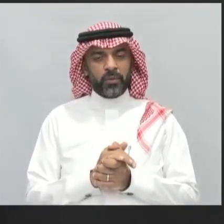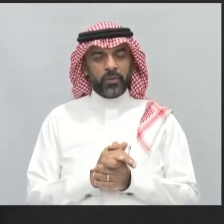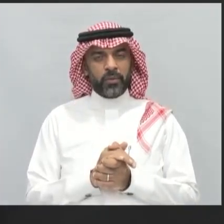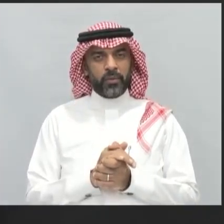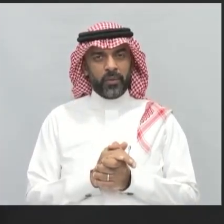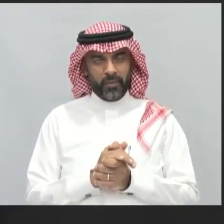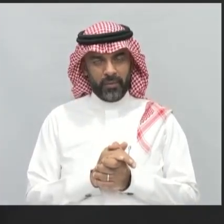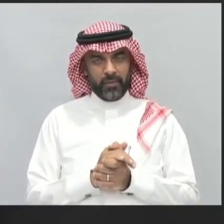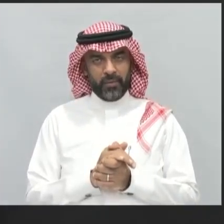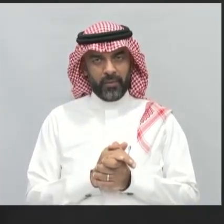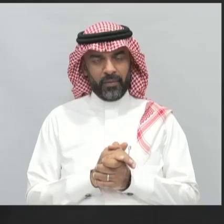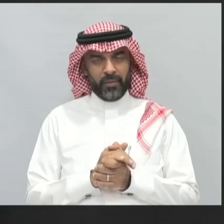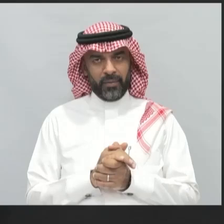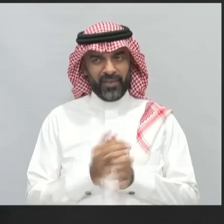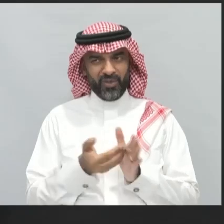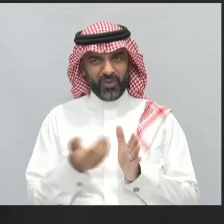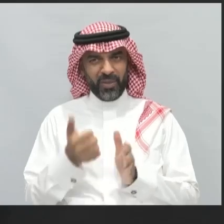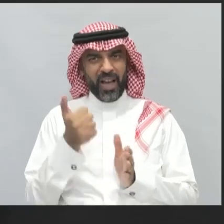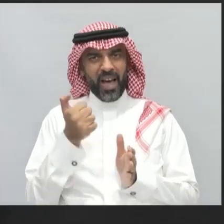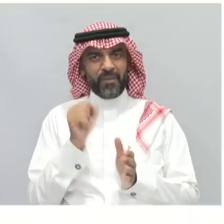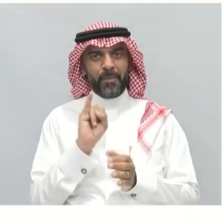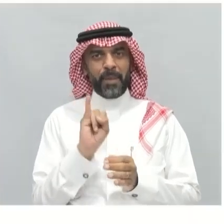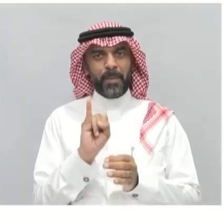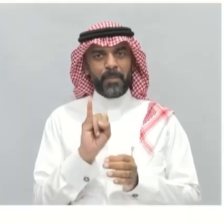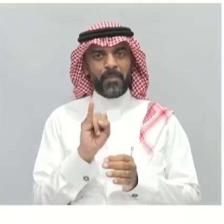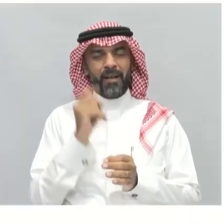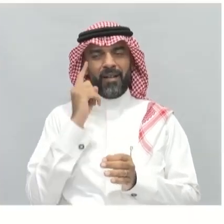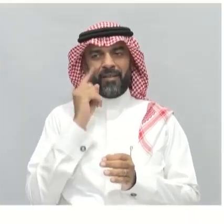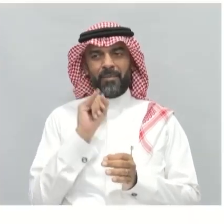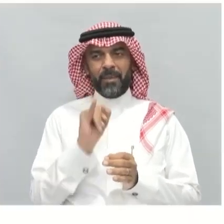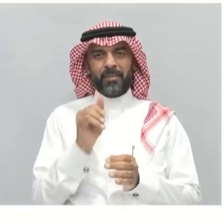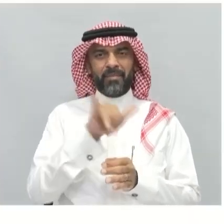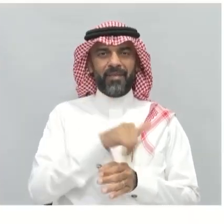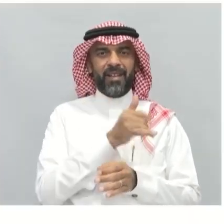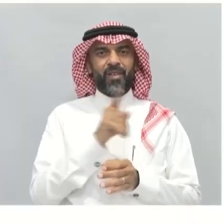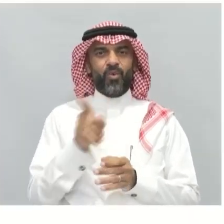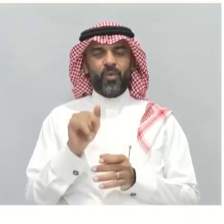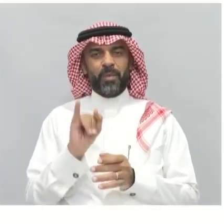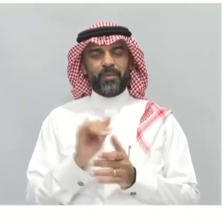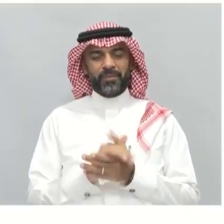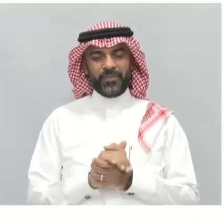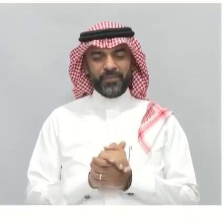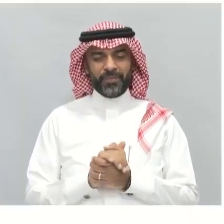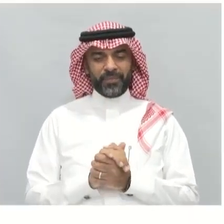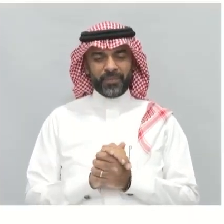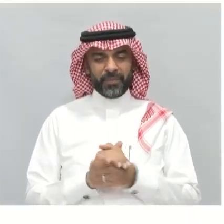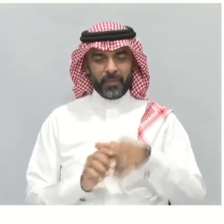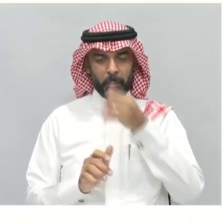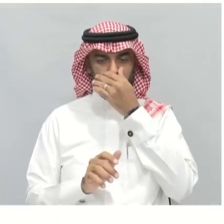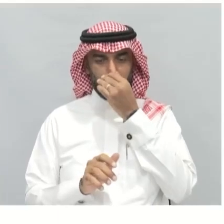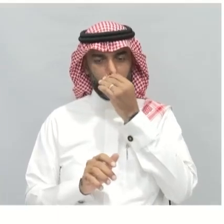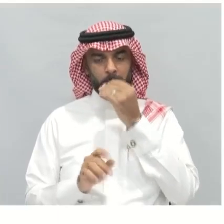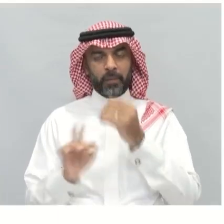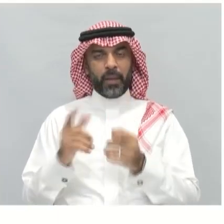كتابتها اذا سبقت بحرف الميم سبقت بحرف الميم على اي صوره